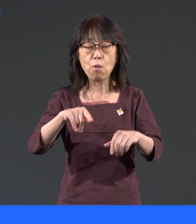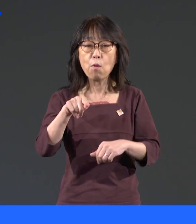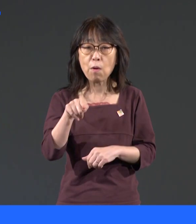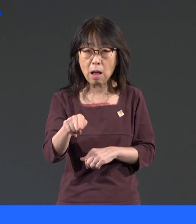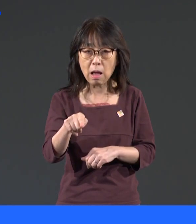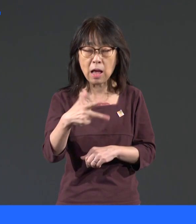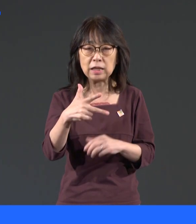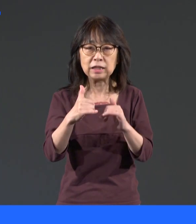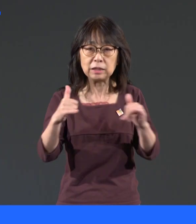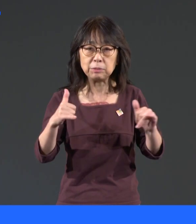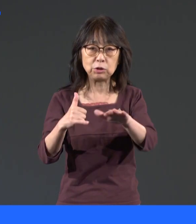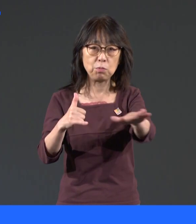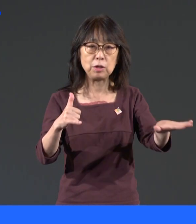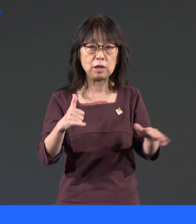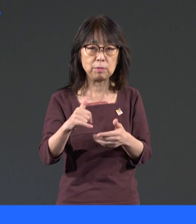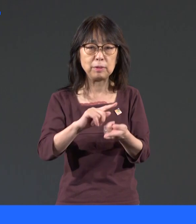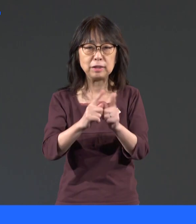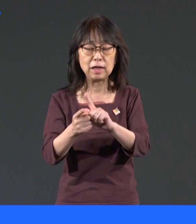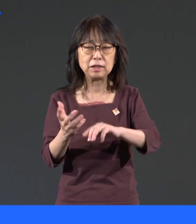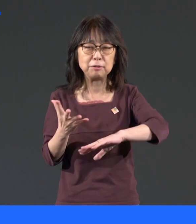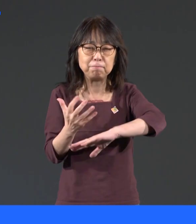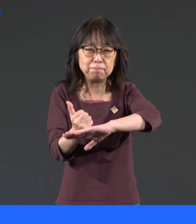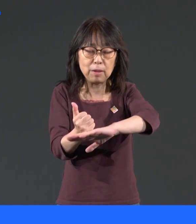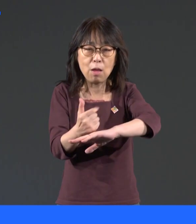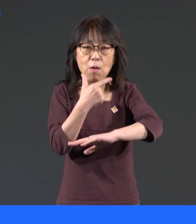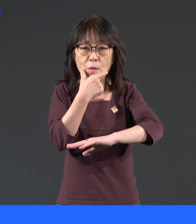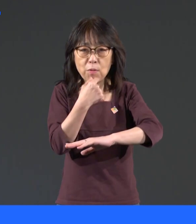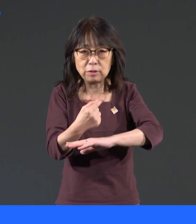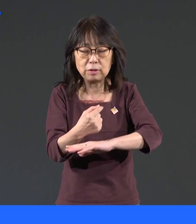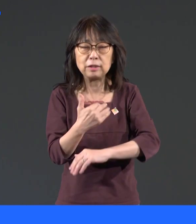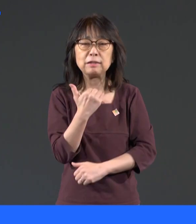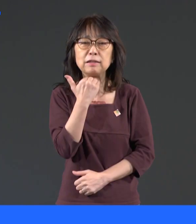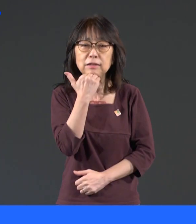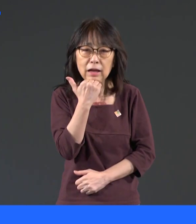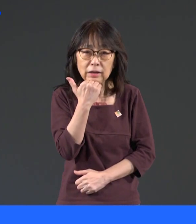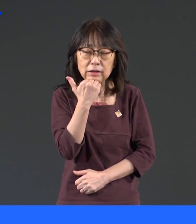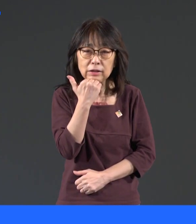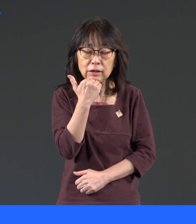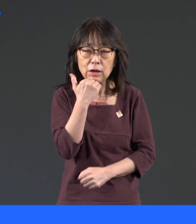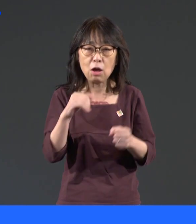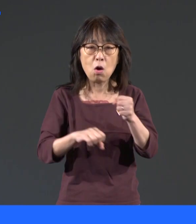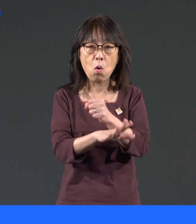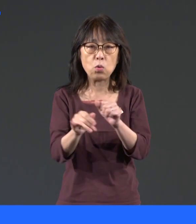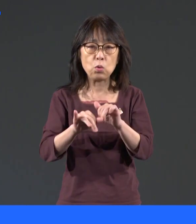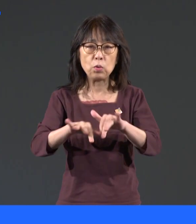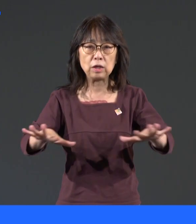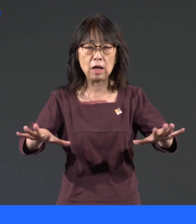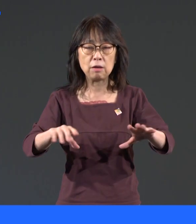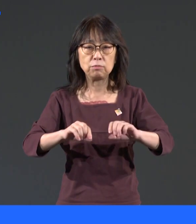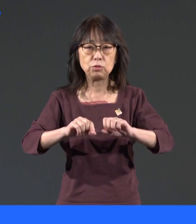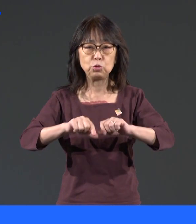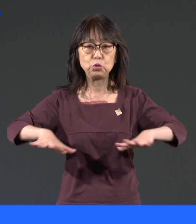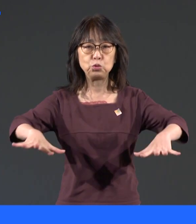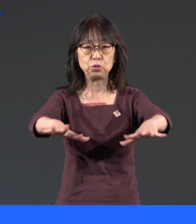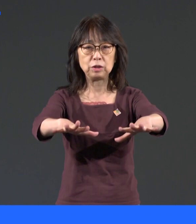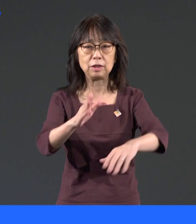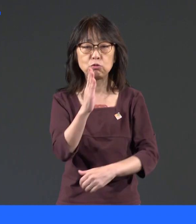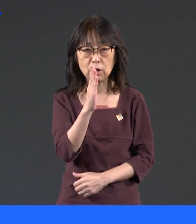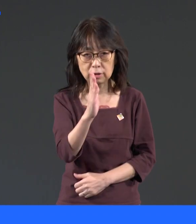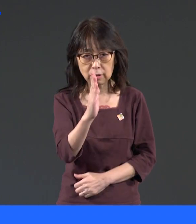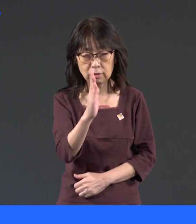親しんでいただけることを期待しておりますのでえ報道機関の皆様には知方よろしくお願い申し上げます私から